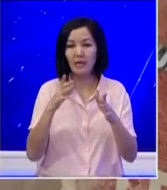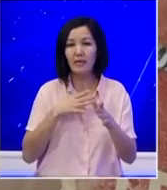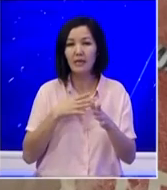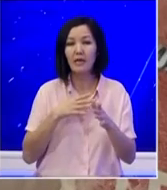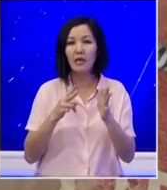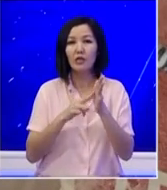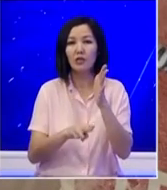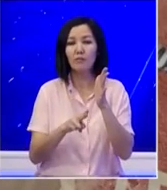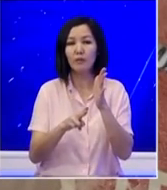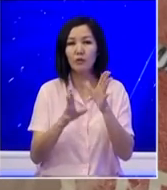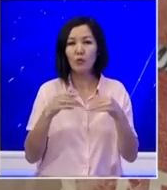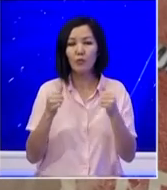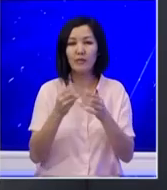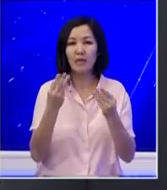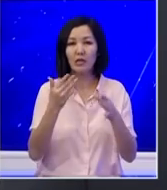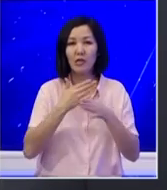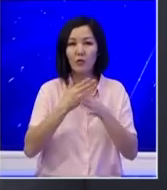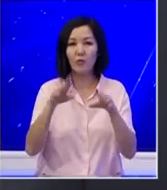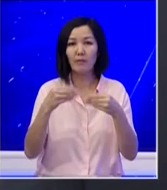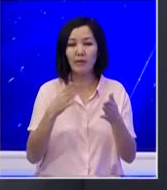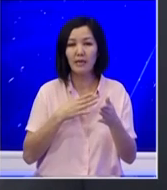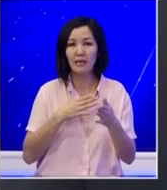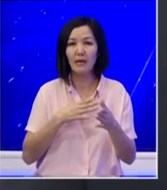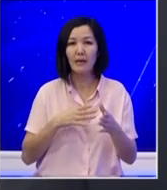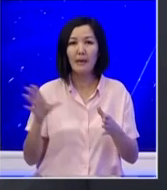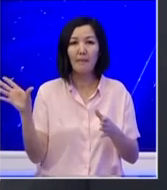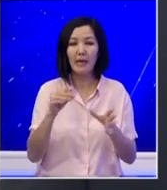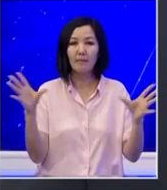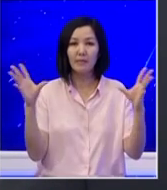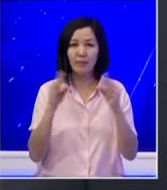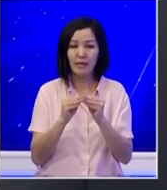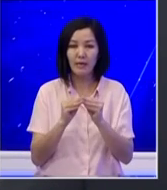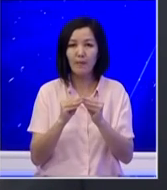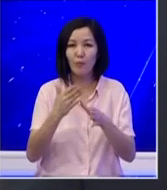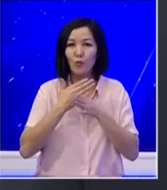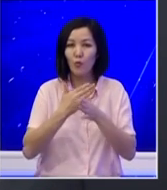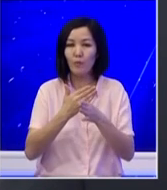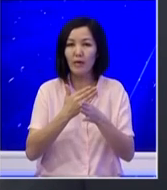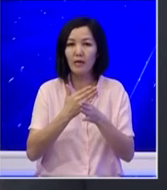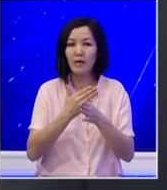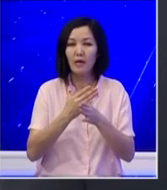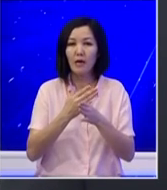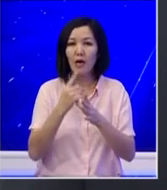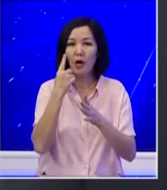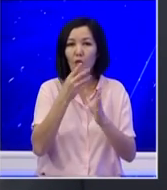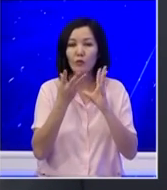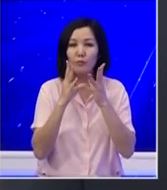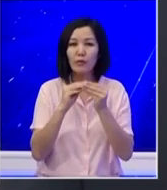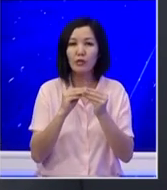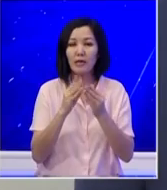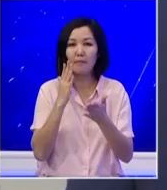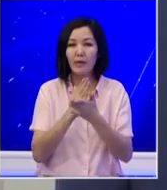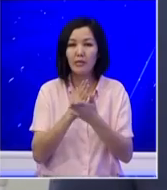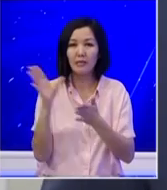отбасына ақшалай көмек берілді. Бір жағадан бас, бір жеңнен қол шығарып, бірлікпен болған жағдайда қиыншылықтардың бәрін жеңеміз деген